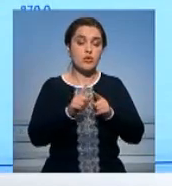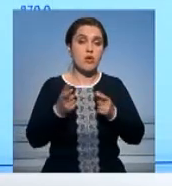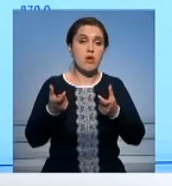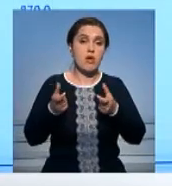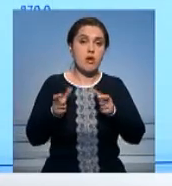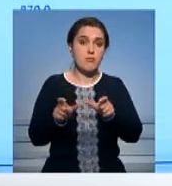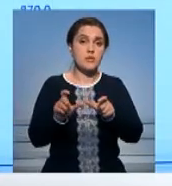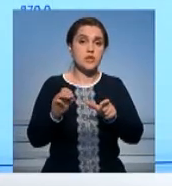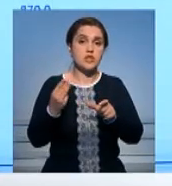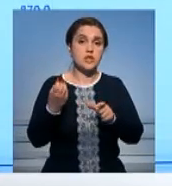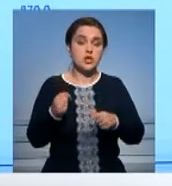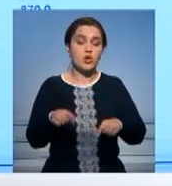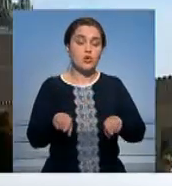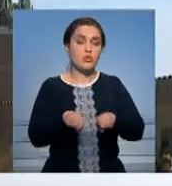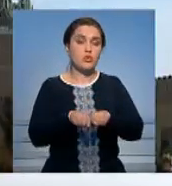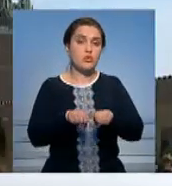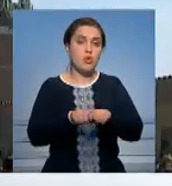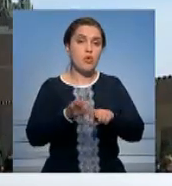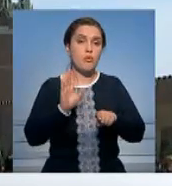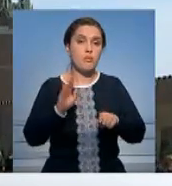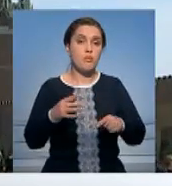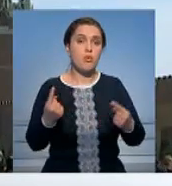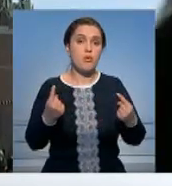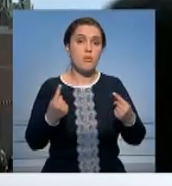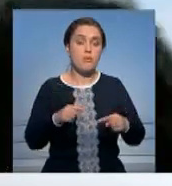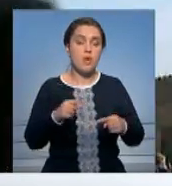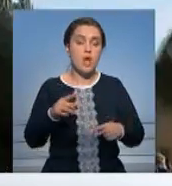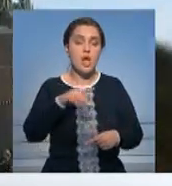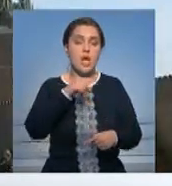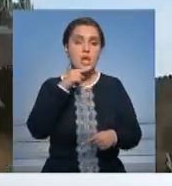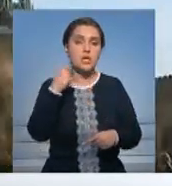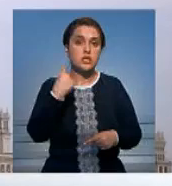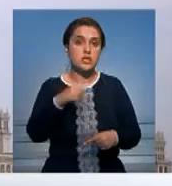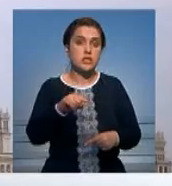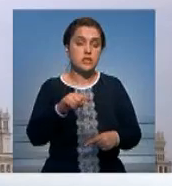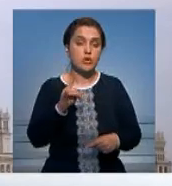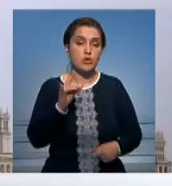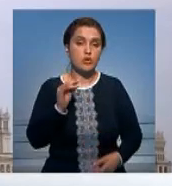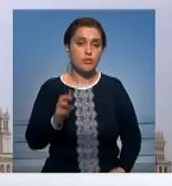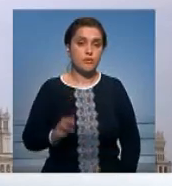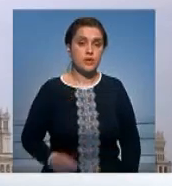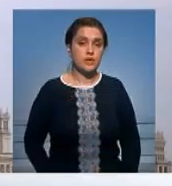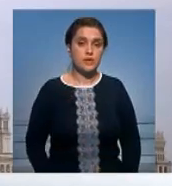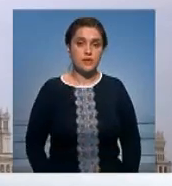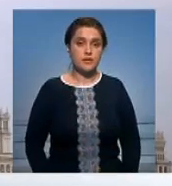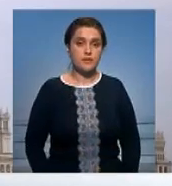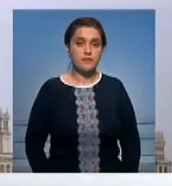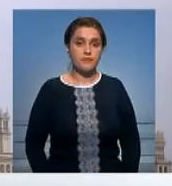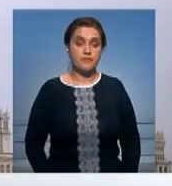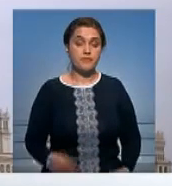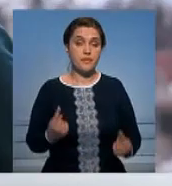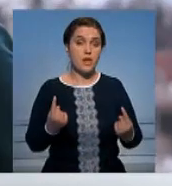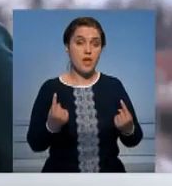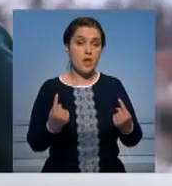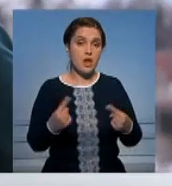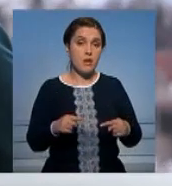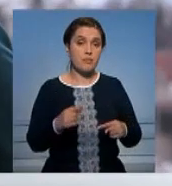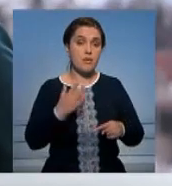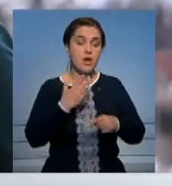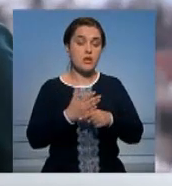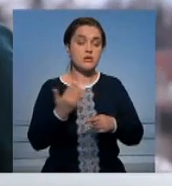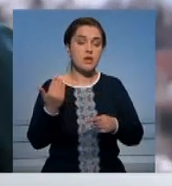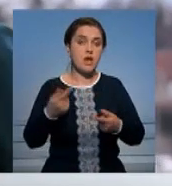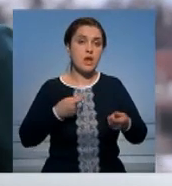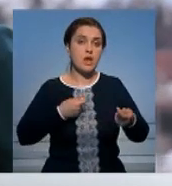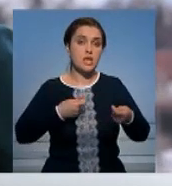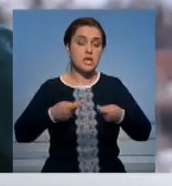США, это также негативно отразится на российском долговом рынке и курсе рубля. На фоне резкого падения рубля после сильных ударов по рынку